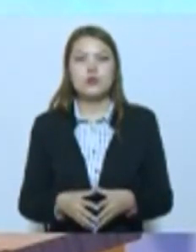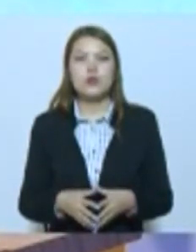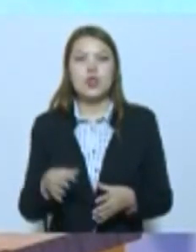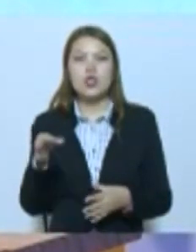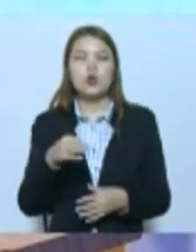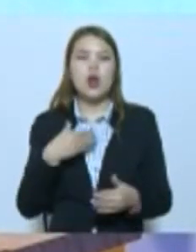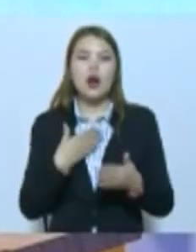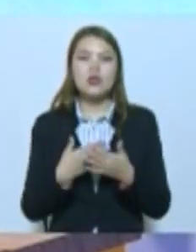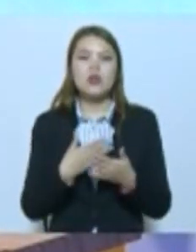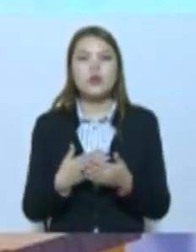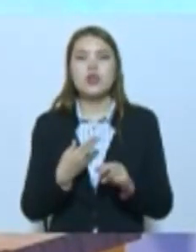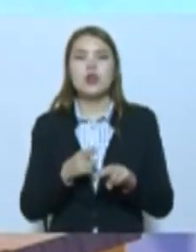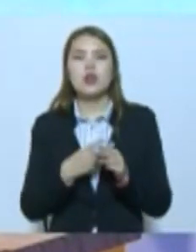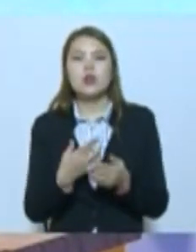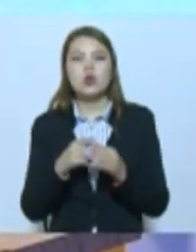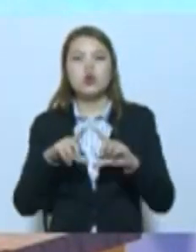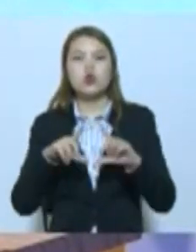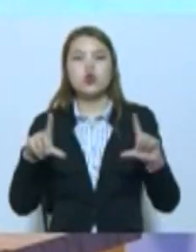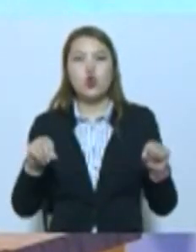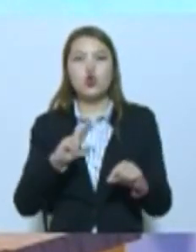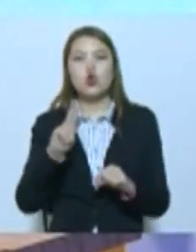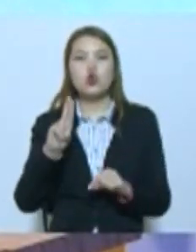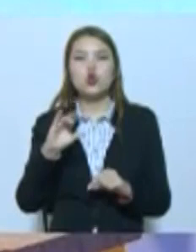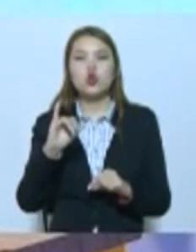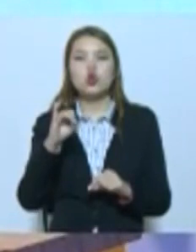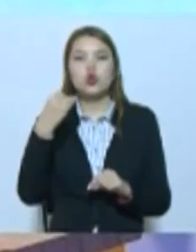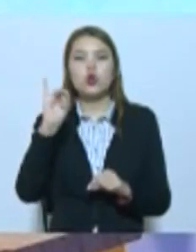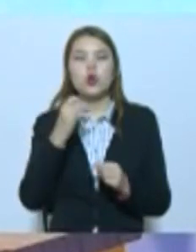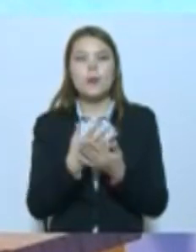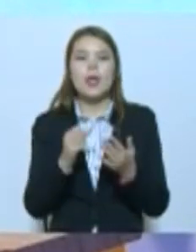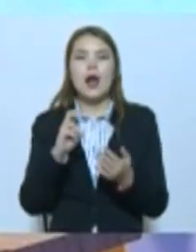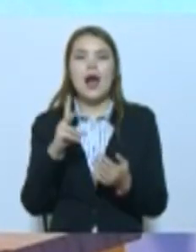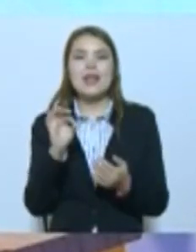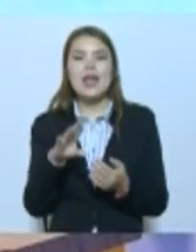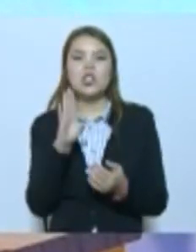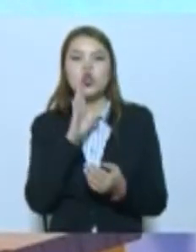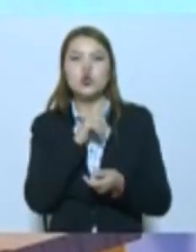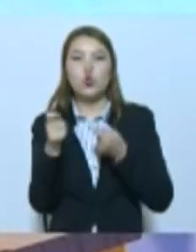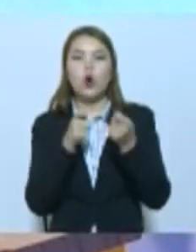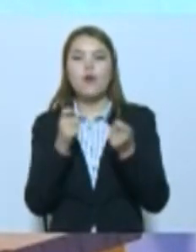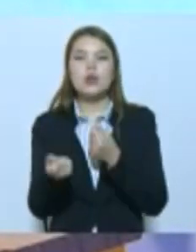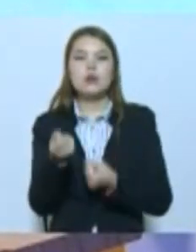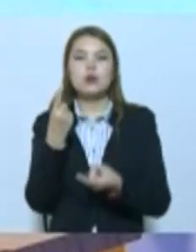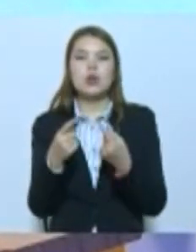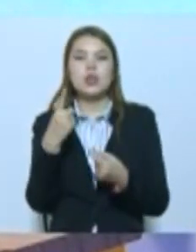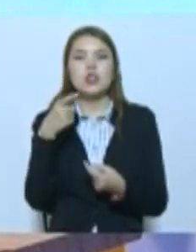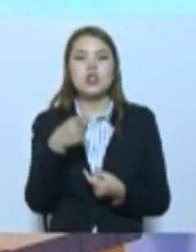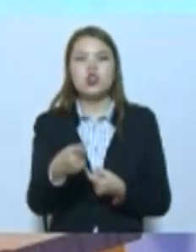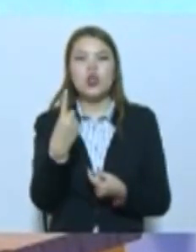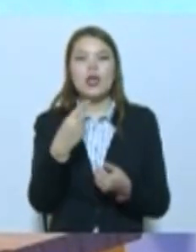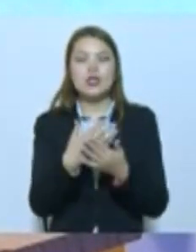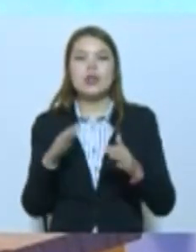В регионе активно развивается Мангистауская школа Кюя. Алия Карамухан, организовавшая духовный вечер под названием «Тысяча один Кюй»,